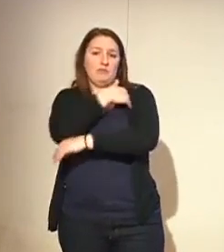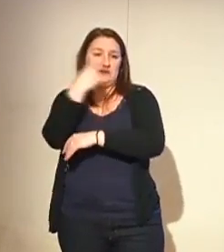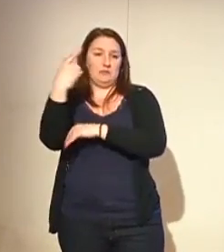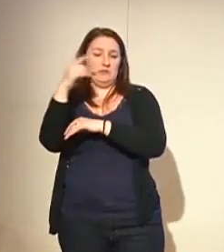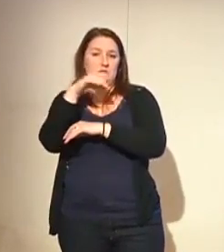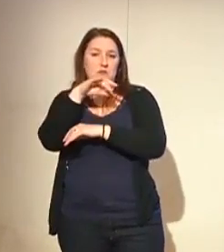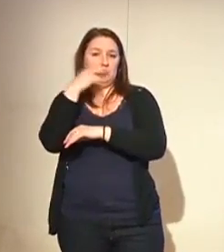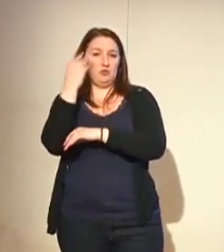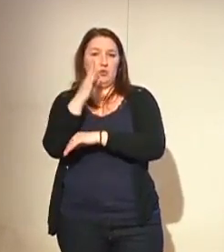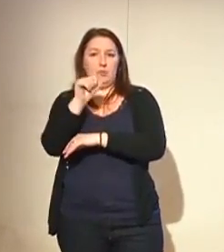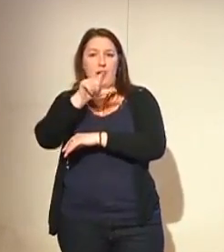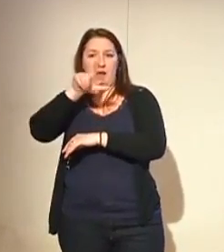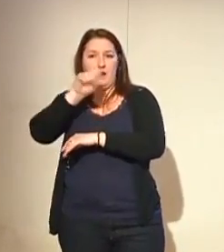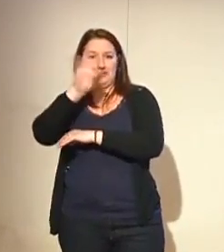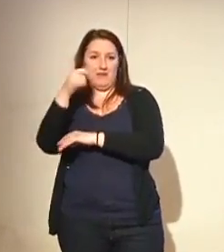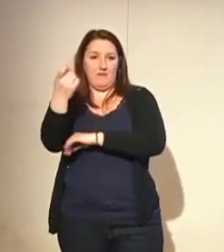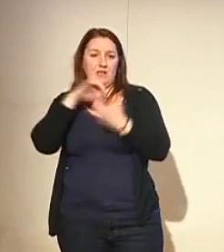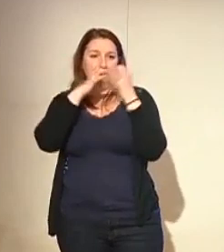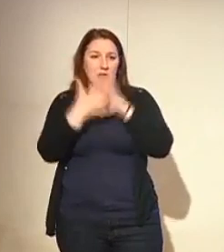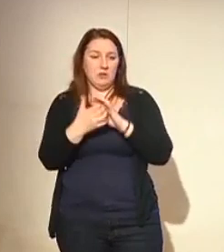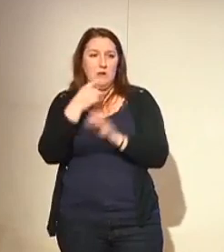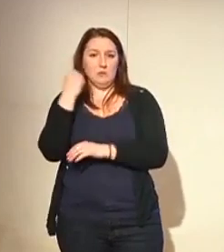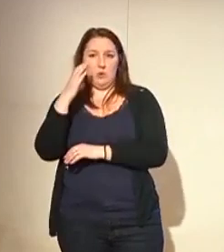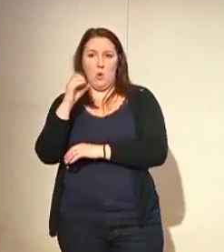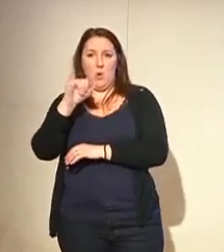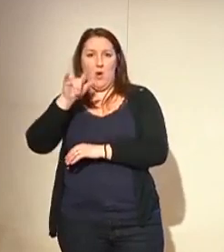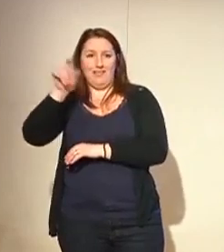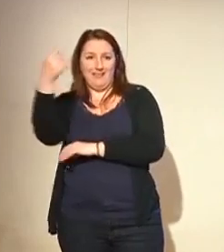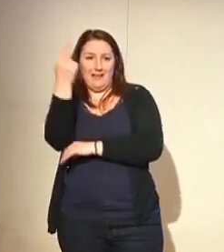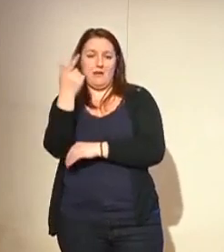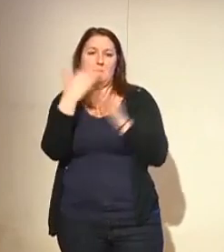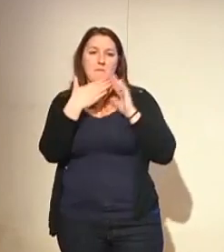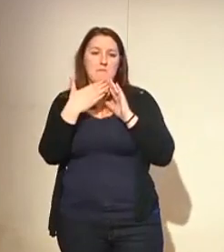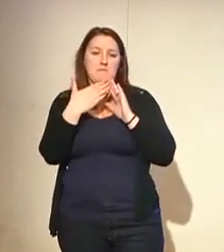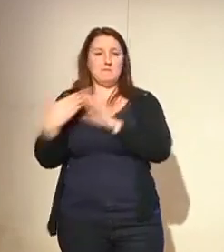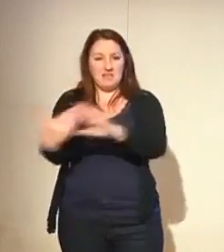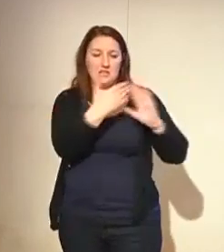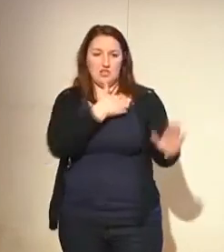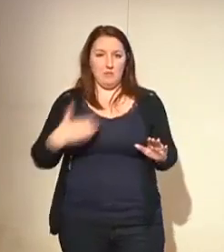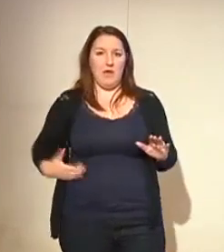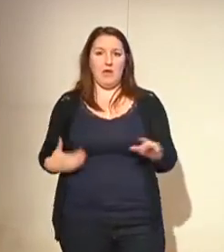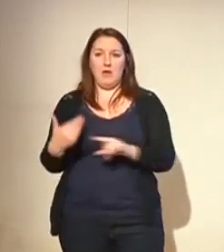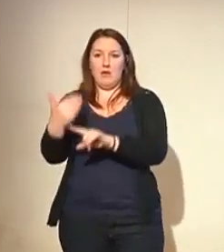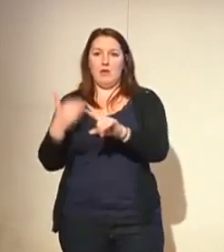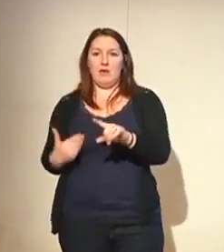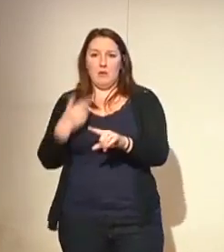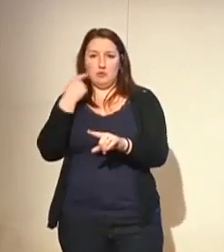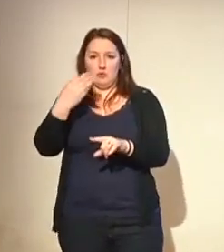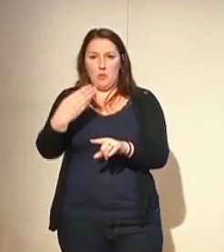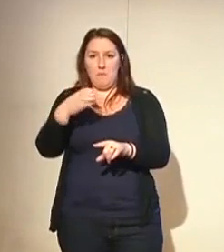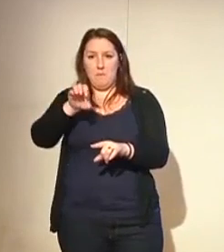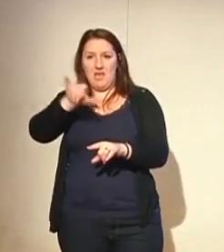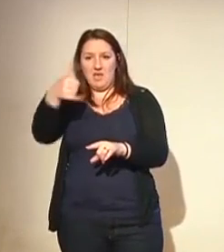Balesta de Saint-Marcelin Christan cogier maire de Sassenage Francis mégevant les deux premiers donc Francis méevant pardon maire